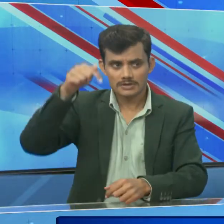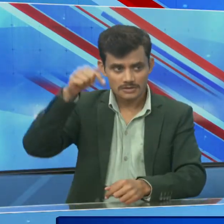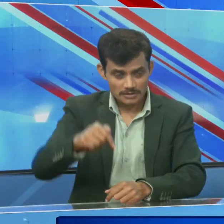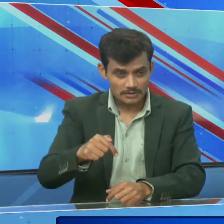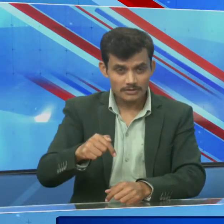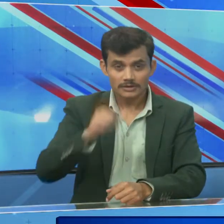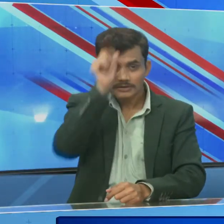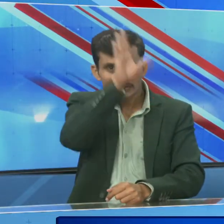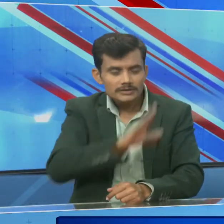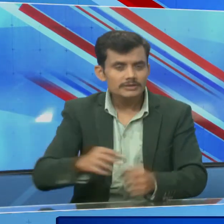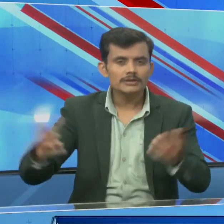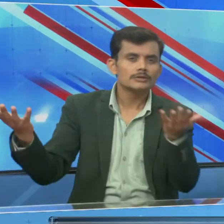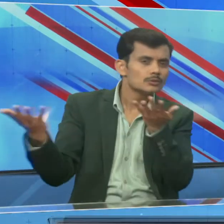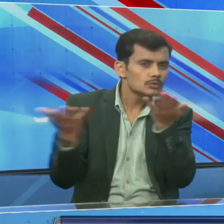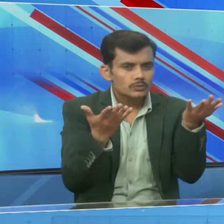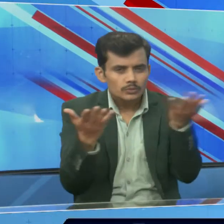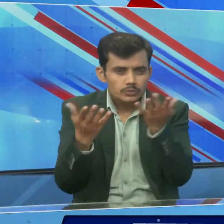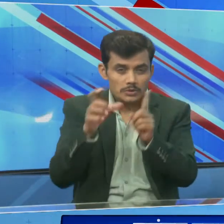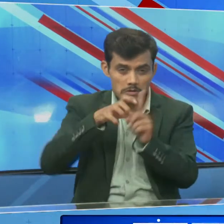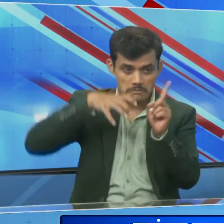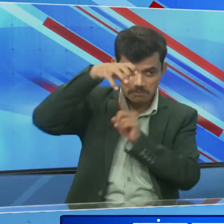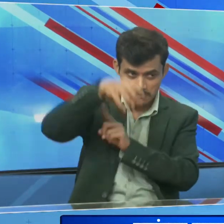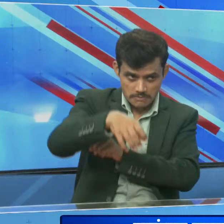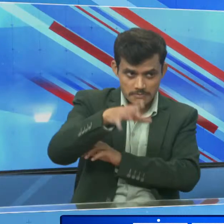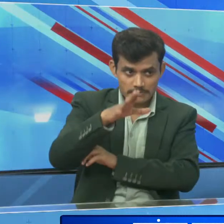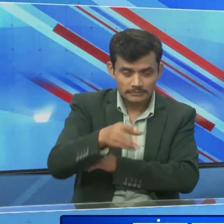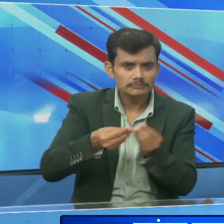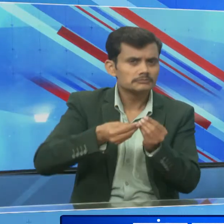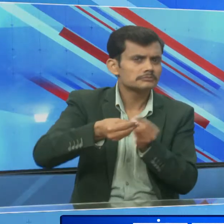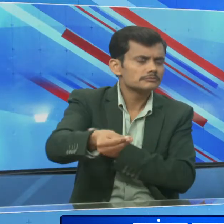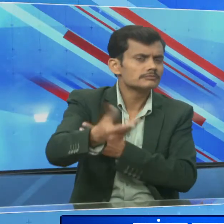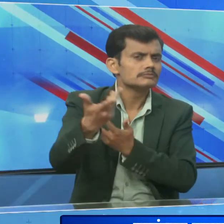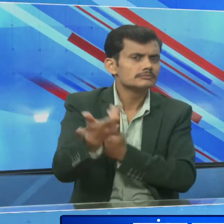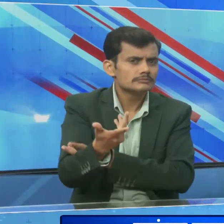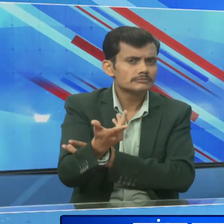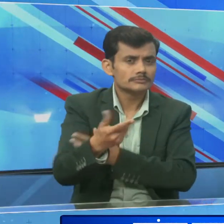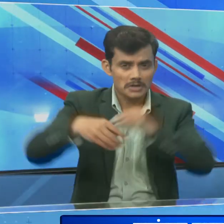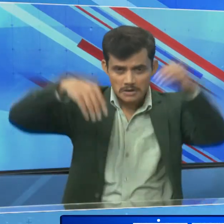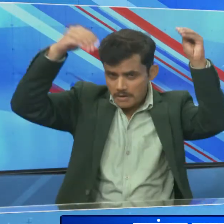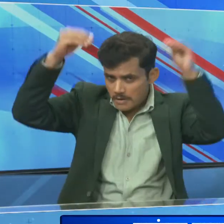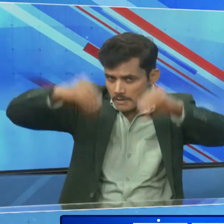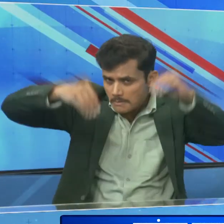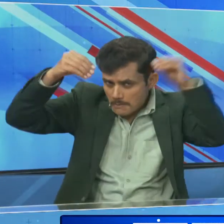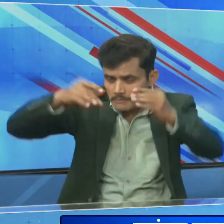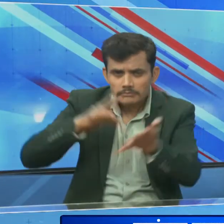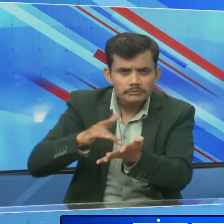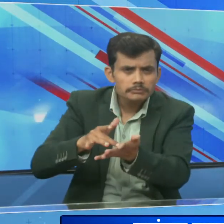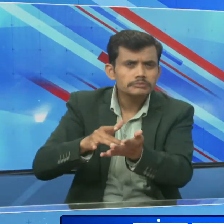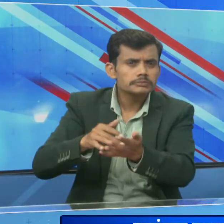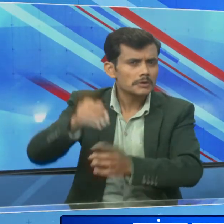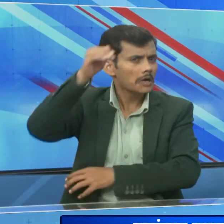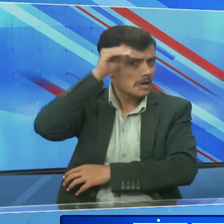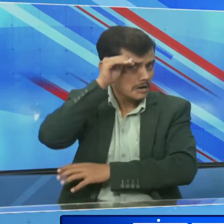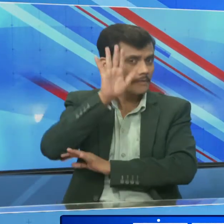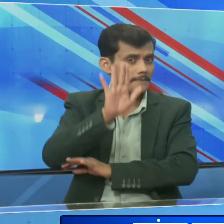मौसम विज्ञान विभाग के द्वारा आने वाले मानसून सीजन में कितना बारिश होगा इसका जानकारी दिया गया